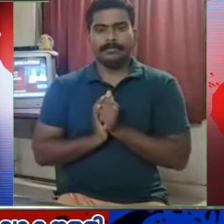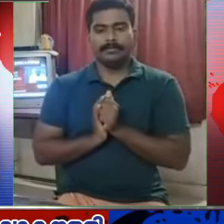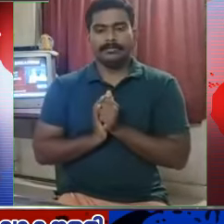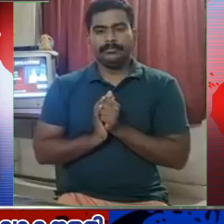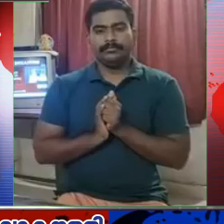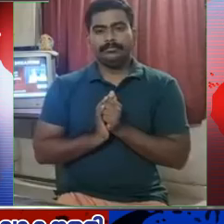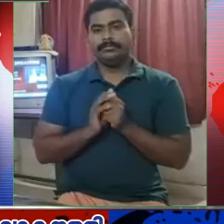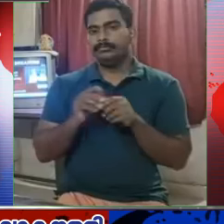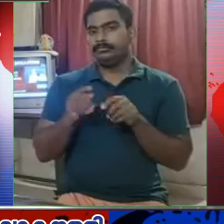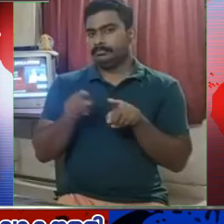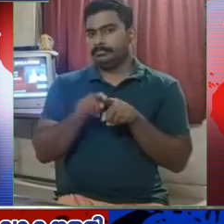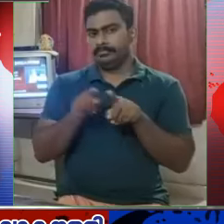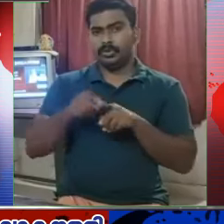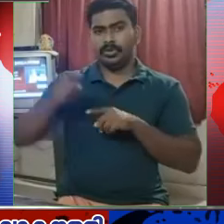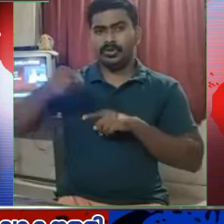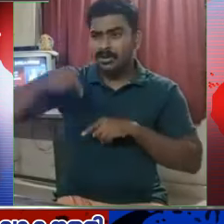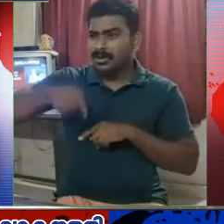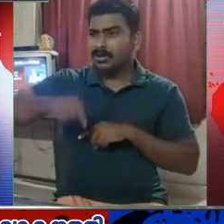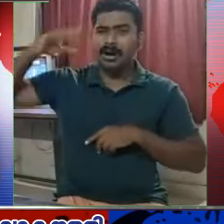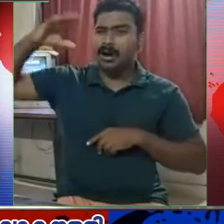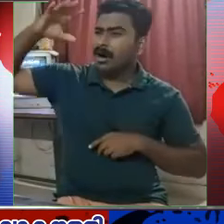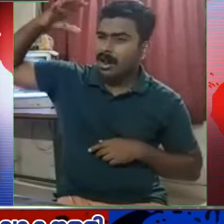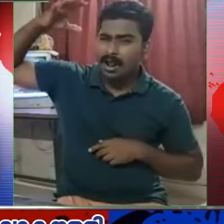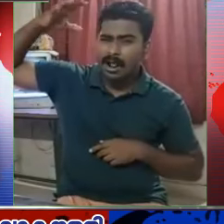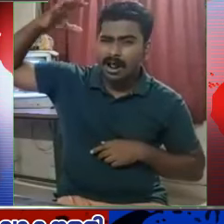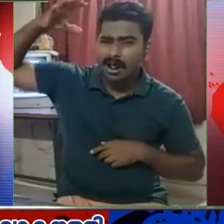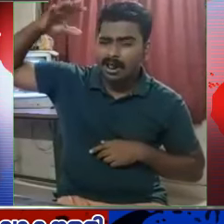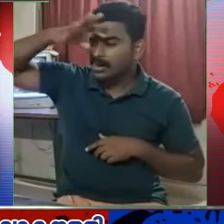കുടിവെള്ളത്തിന് ക്ഷാമം ഉണ്ടാകരുത്.